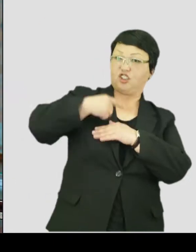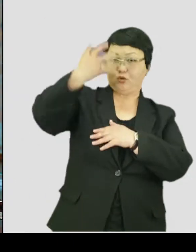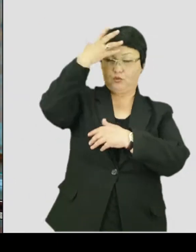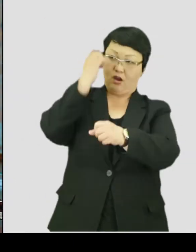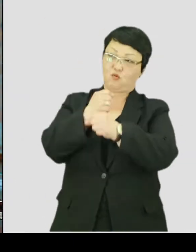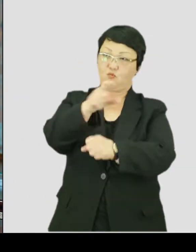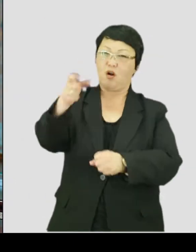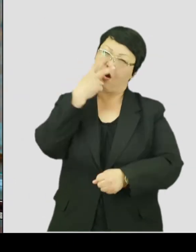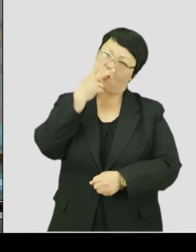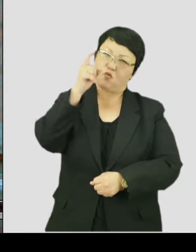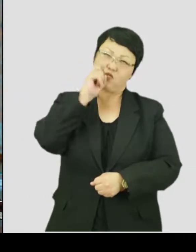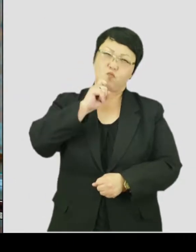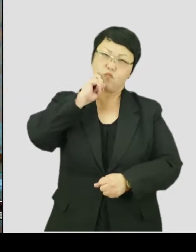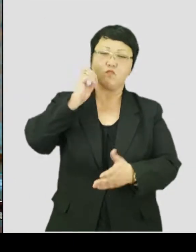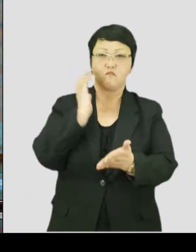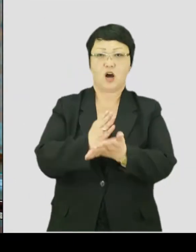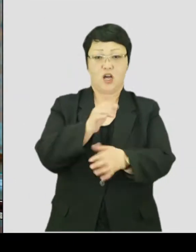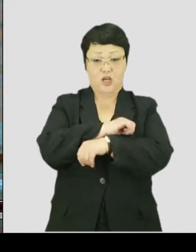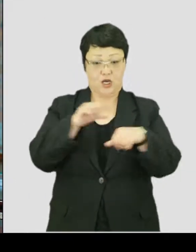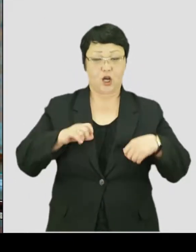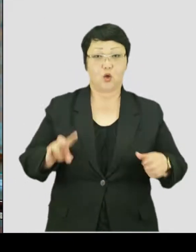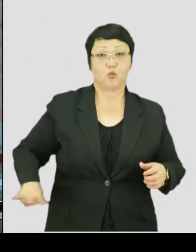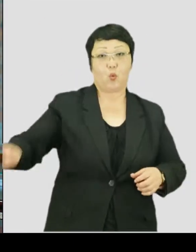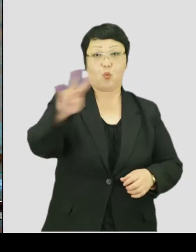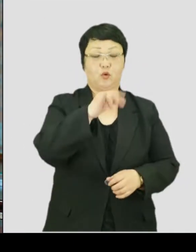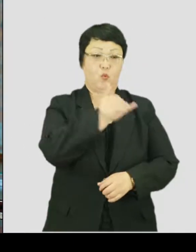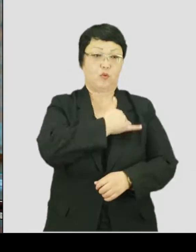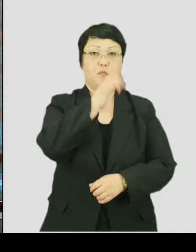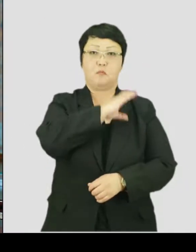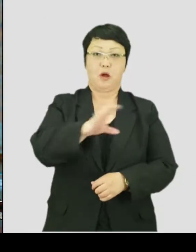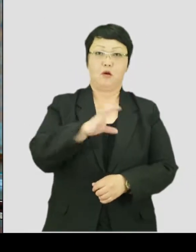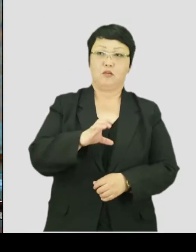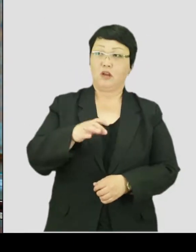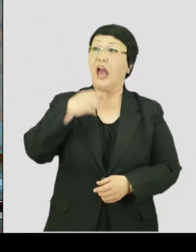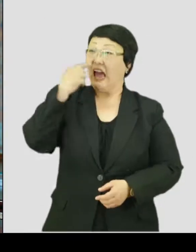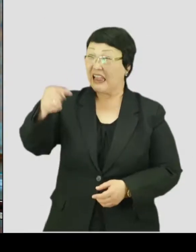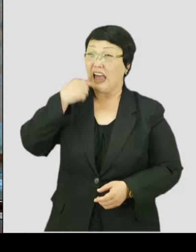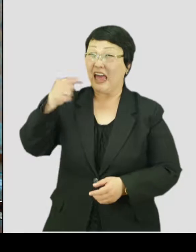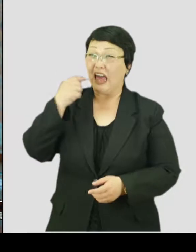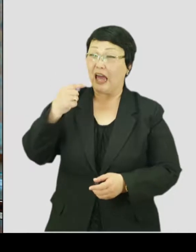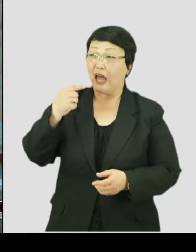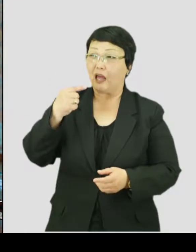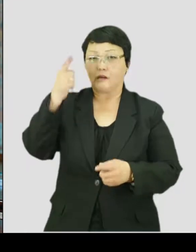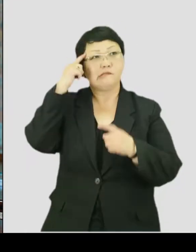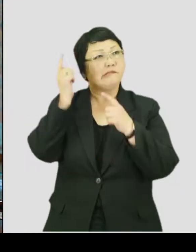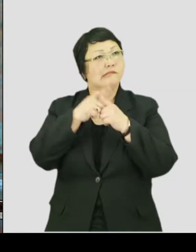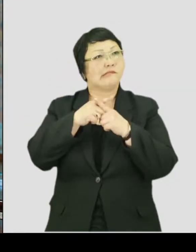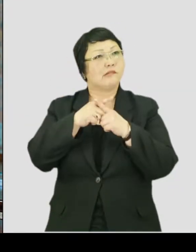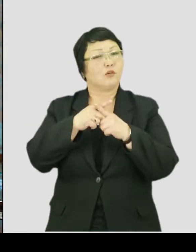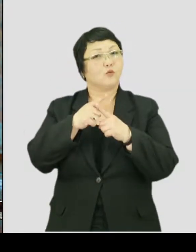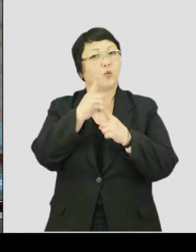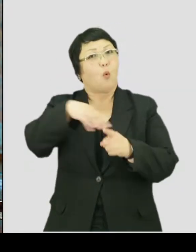да. Гэхдээ иргэдэн чайлвал тэр нутгийн удирдлагын байгууллагуудаа эдгээр юм хэлээд байвал бас ингээ хөдөлтгийн шүү